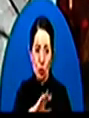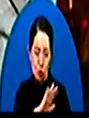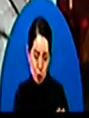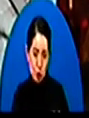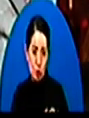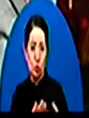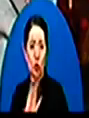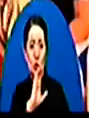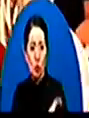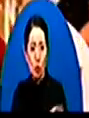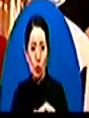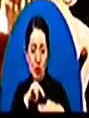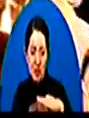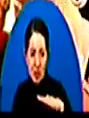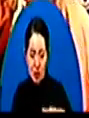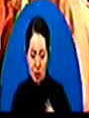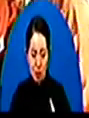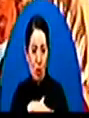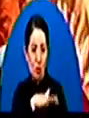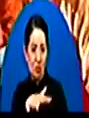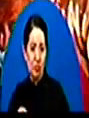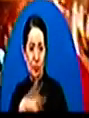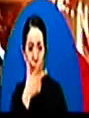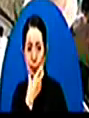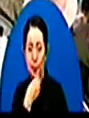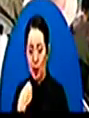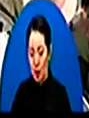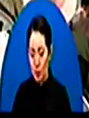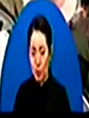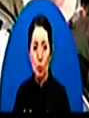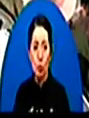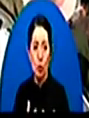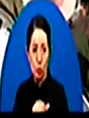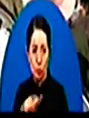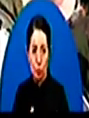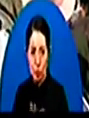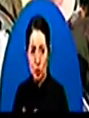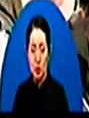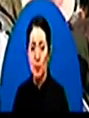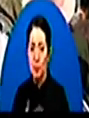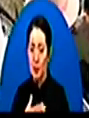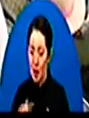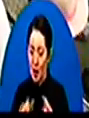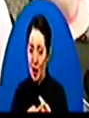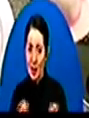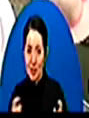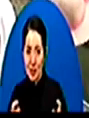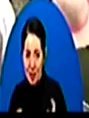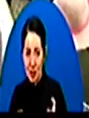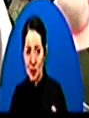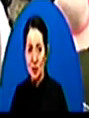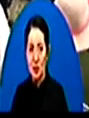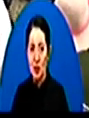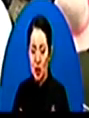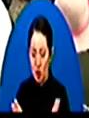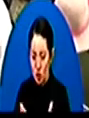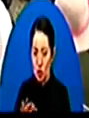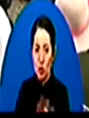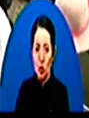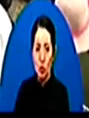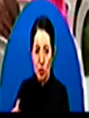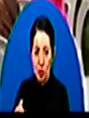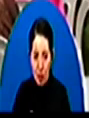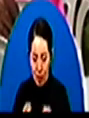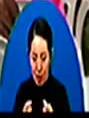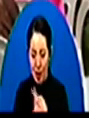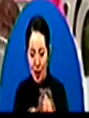гадна хашаандаа ая тухтай амьдрах таатай нөхцөл бүрджээ. Хашаандаа ингээд нэг жижигхэн төсөл аваад хашаагаа төгсүүлж